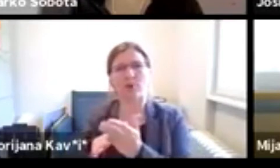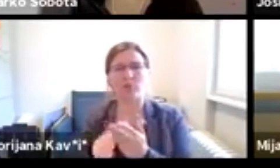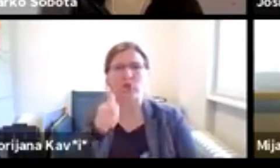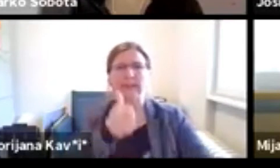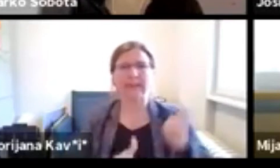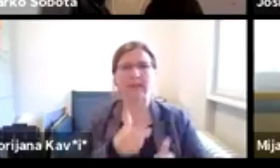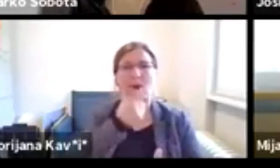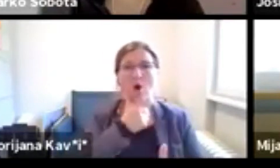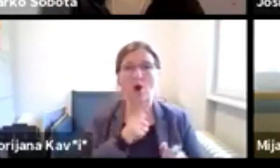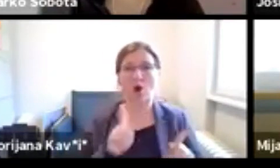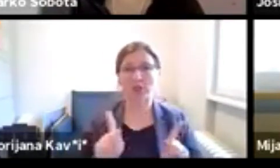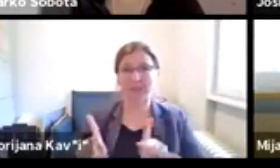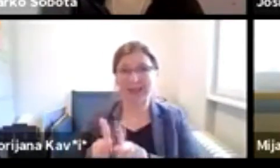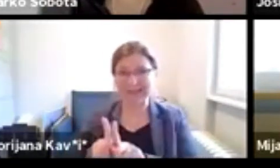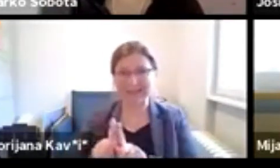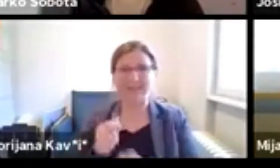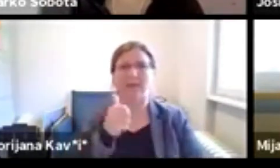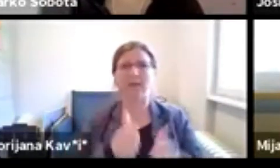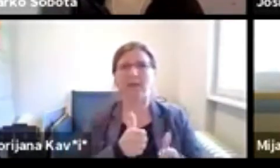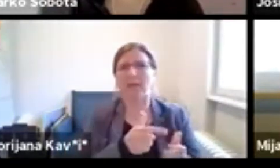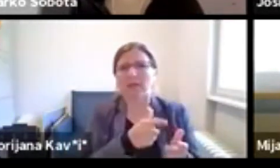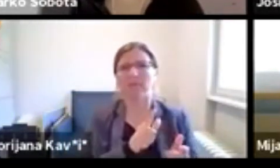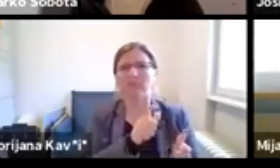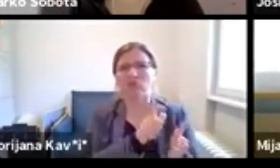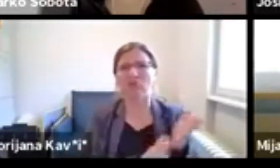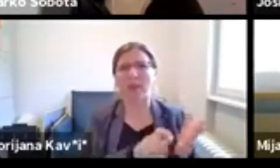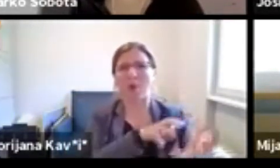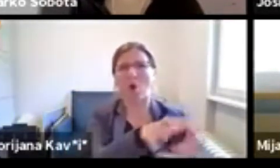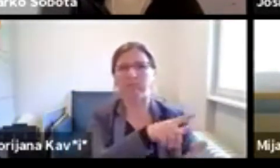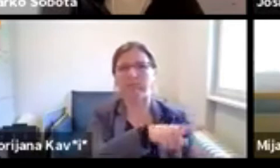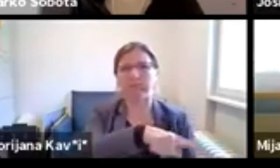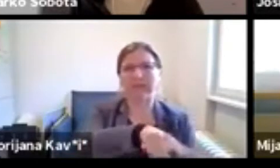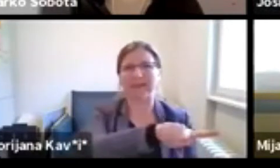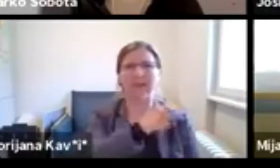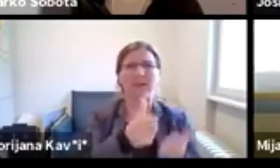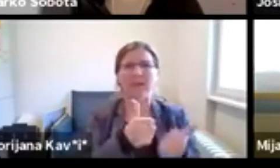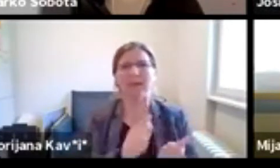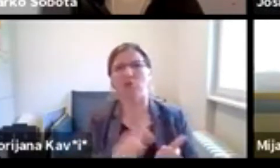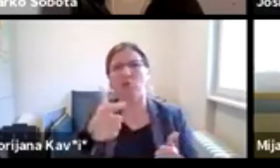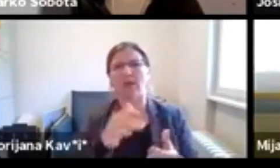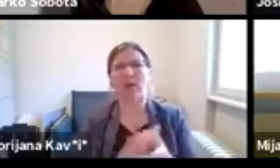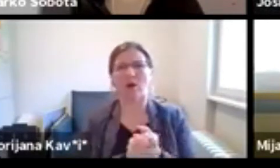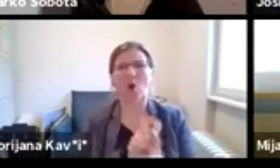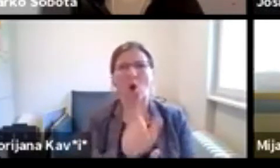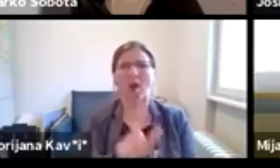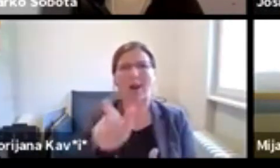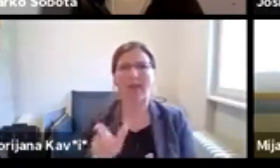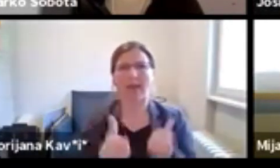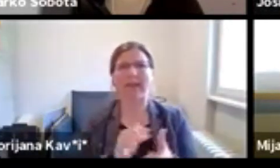asistent ili ostale osobe u užoj i široj okolini. Može, dakle, kolege, prijatelji i